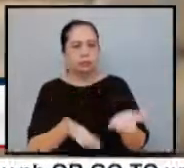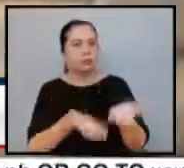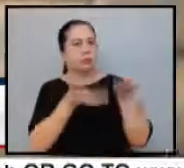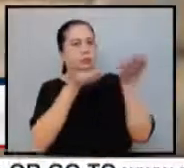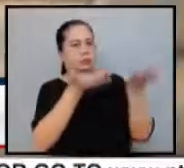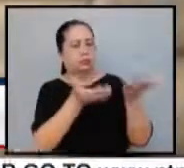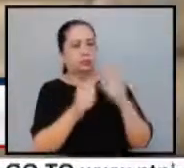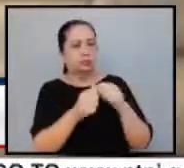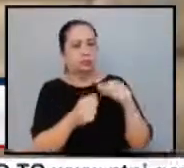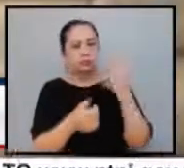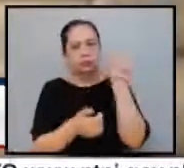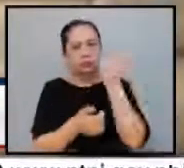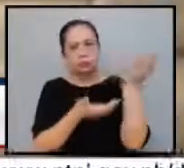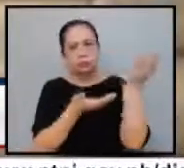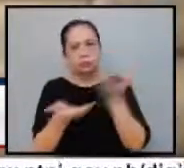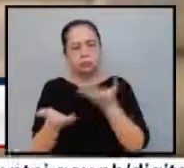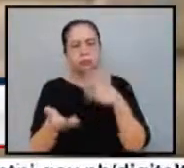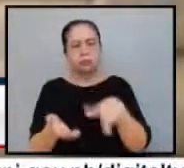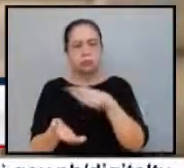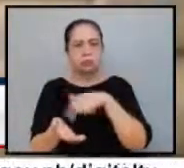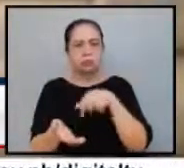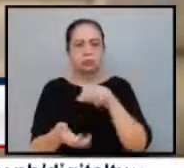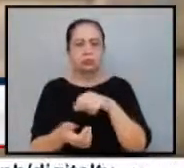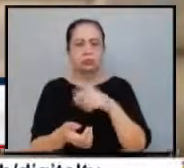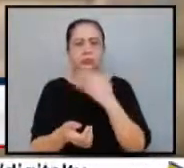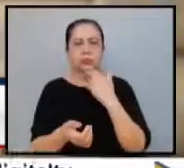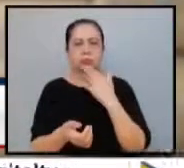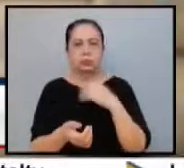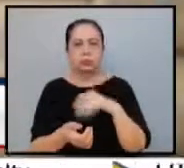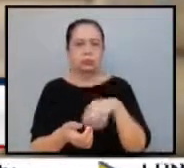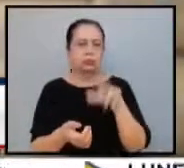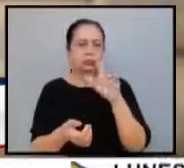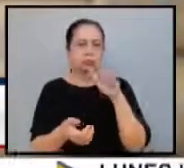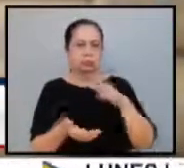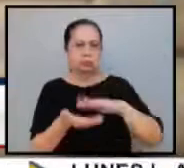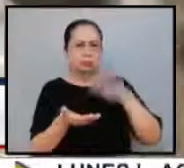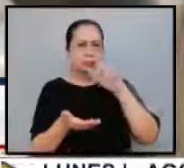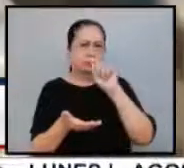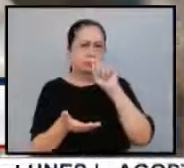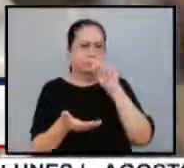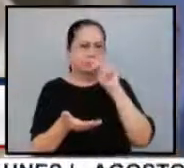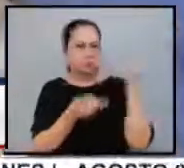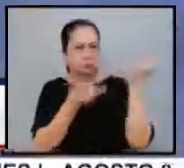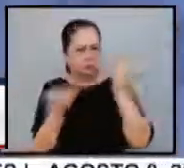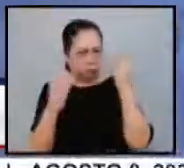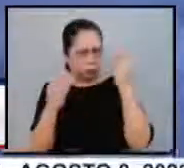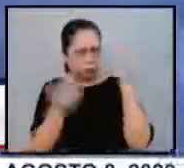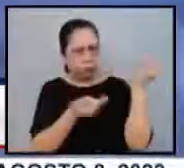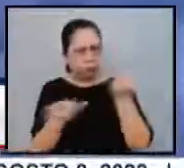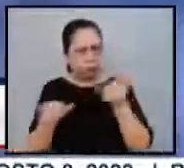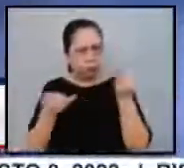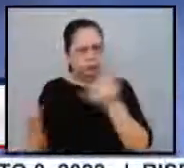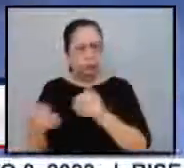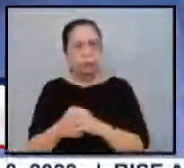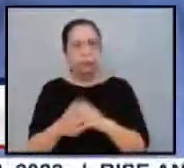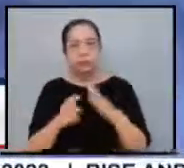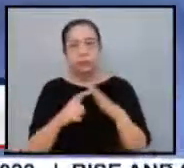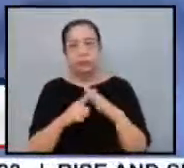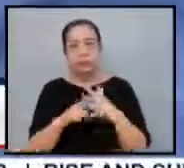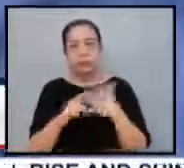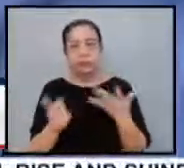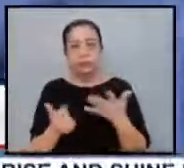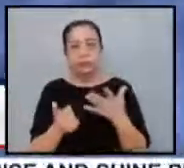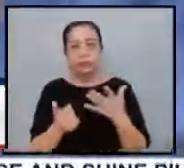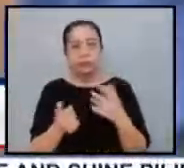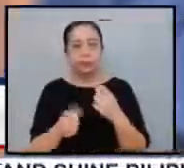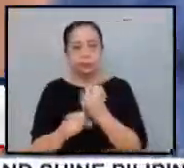bansa. Nasa kabuang 3,000 na tonelada ng asukal ang target i-import ng ahensya, habang nagsisimula pa lang ang local production